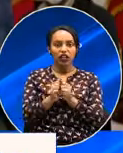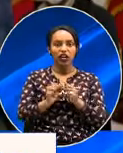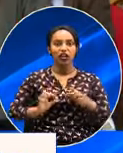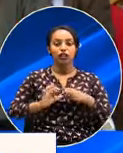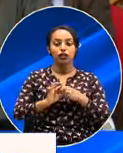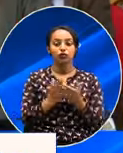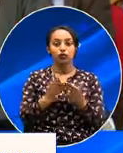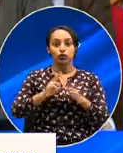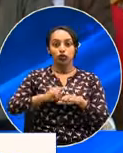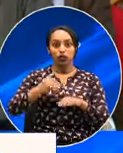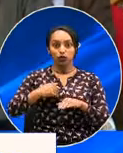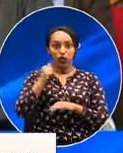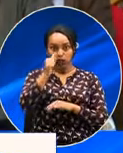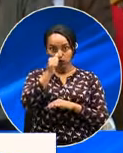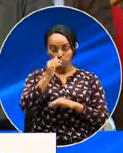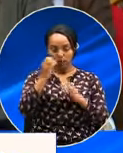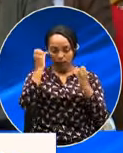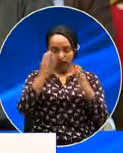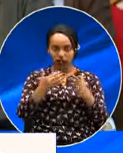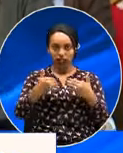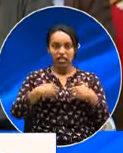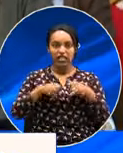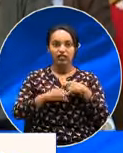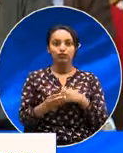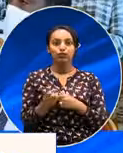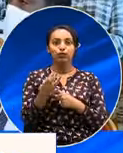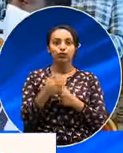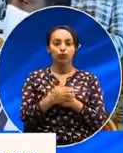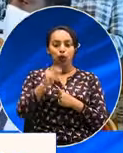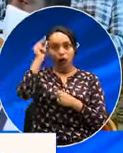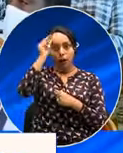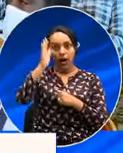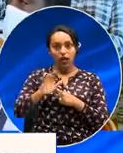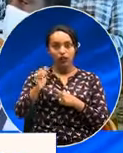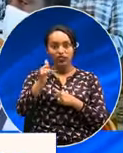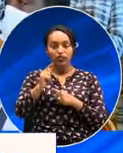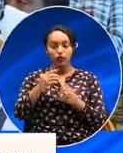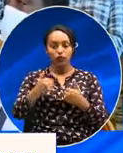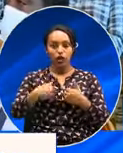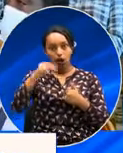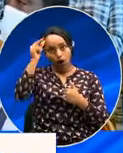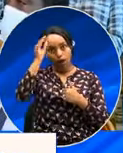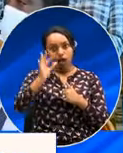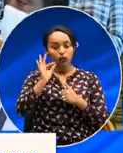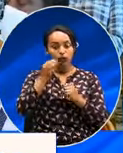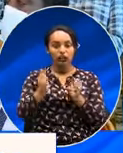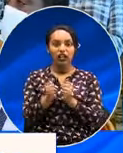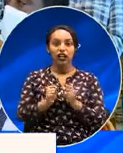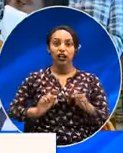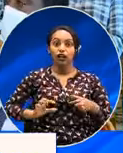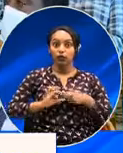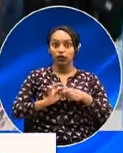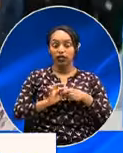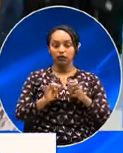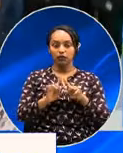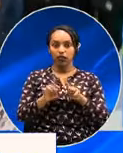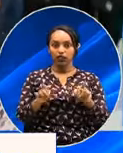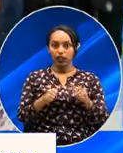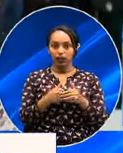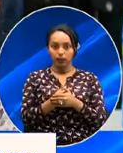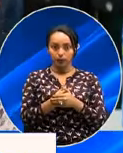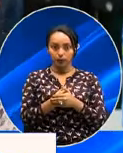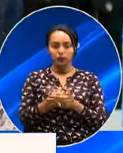የተያያዙ ጉዳዮችም ተነስተዋል። ኢትዮጵያ በርከት ያለ ዘርፈ ብዙ ባህላዊ ሴቶች አሏት። ከባህላዊ ሽምግልና ጋር በተያያዘ